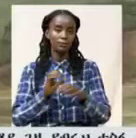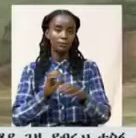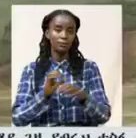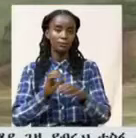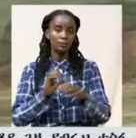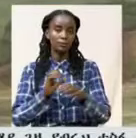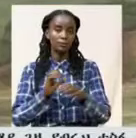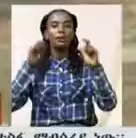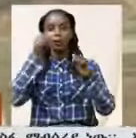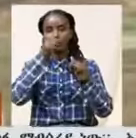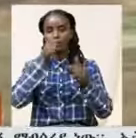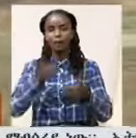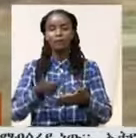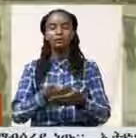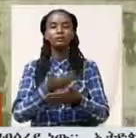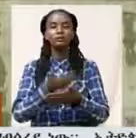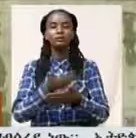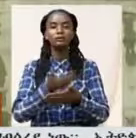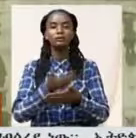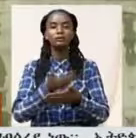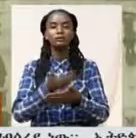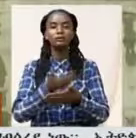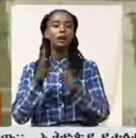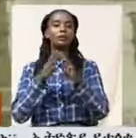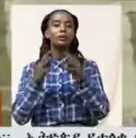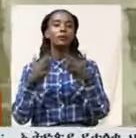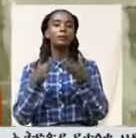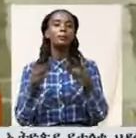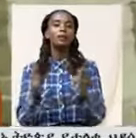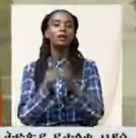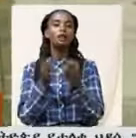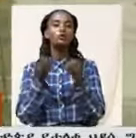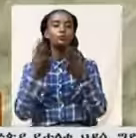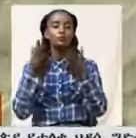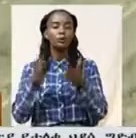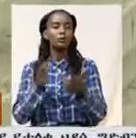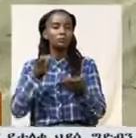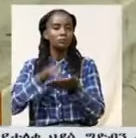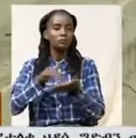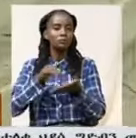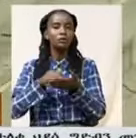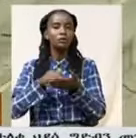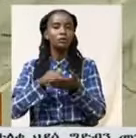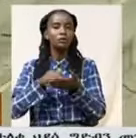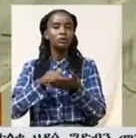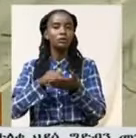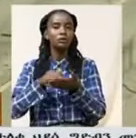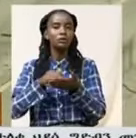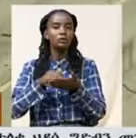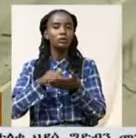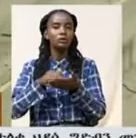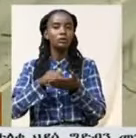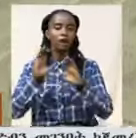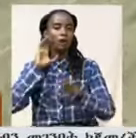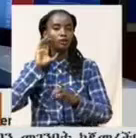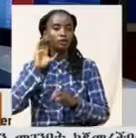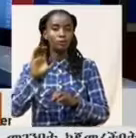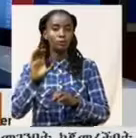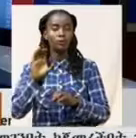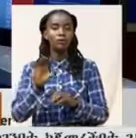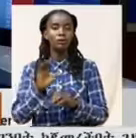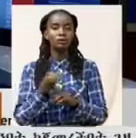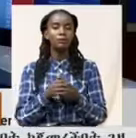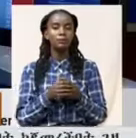የታላቁ የኢትዮጵያ ህዳሴ ግድብ መጀመር ዓለም አቀፍ መገናኛ ብዙሃን በተደጋጋሚ ኢትዮጵያ ላይ ትኩረታቸውን እንዲያደርጉ አስገድዷቸዋል።